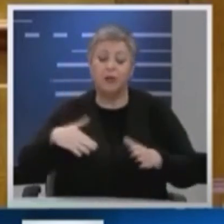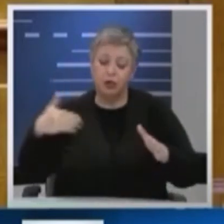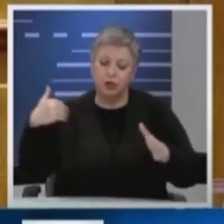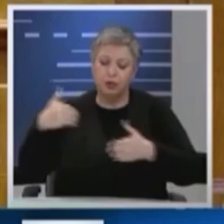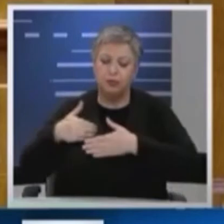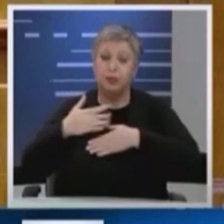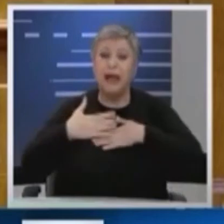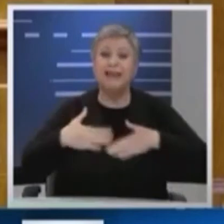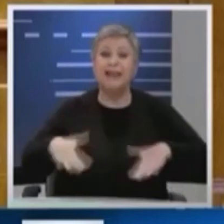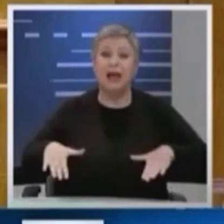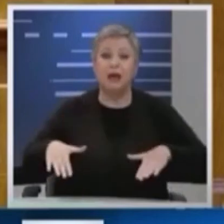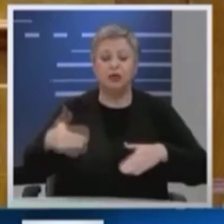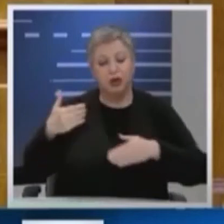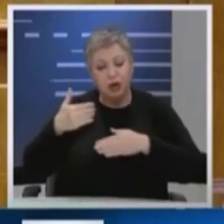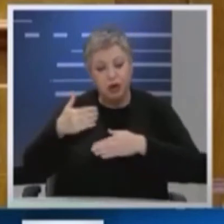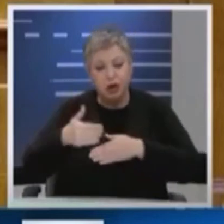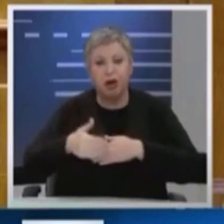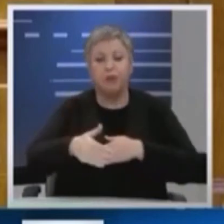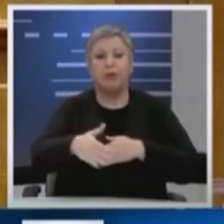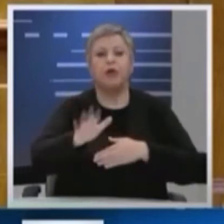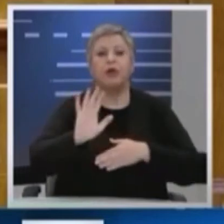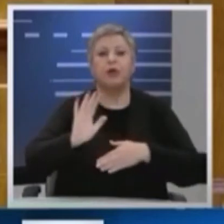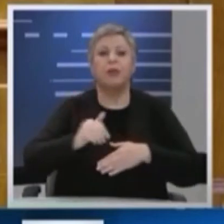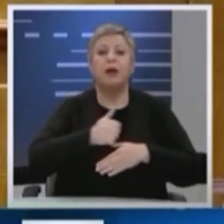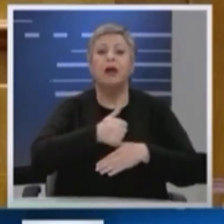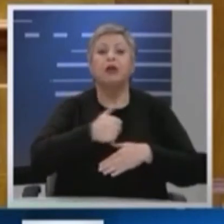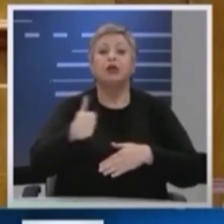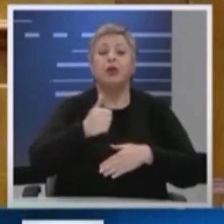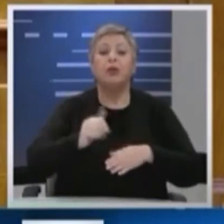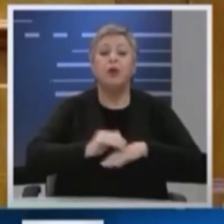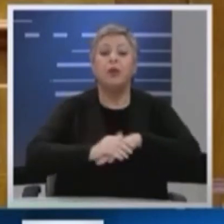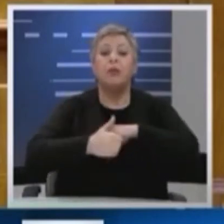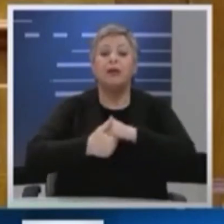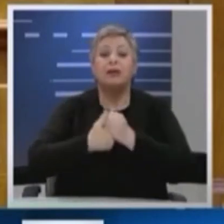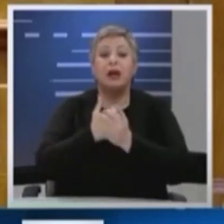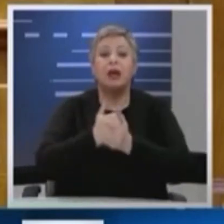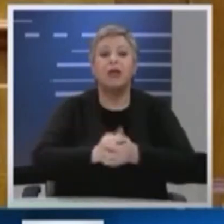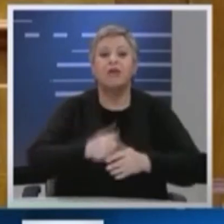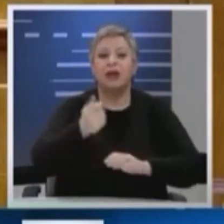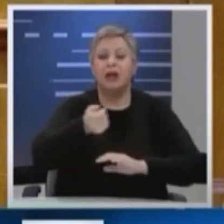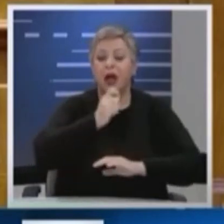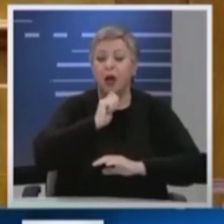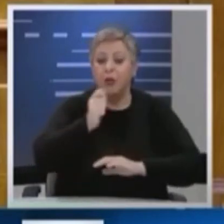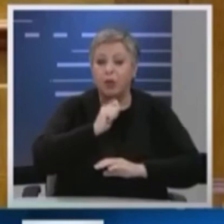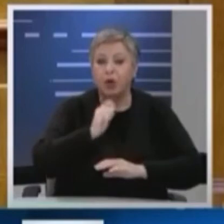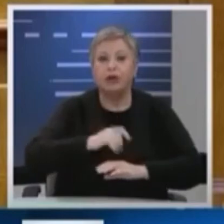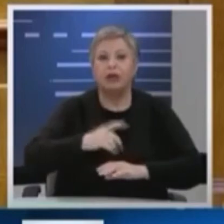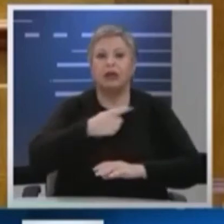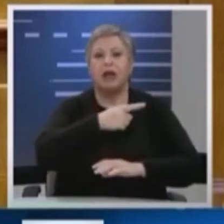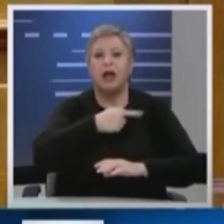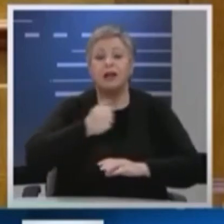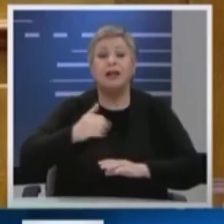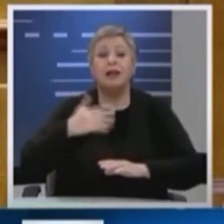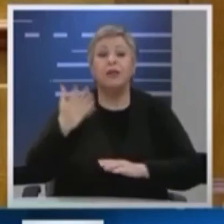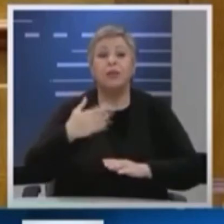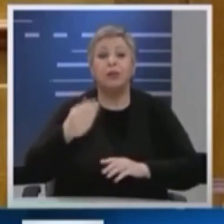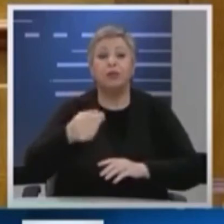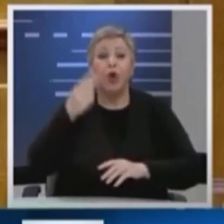και τους ένοχους, αλλά θα αφορά πολιτικούς και κόμματα που έχουν στο μυαλό τους να πάνε τη χώρα μπροστά και όχι προς τα πίσω.